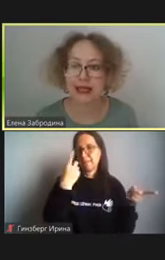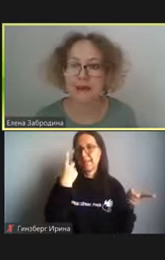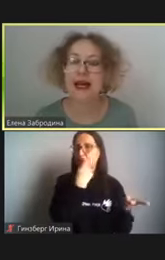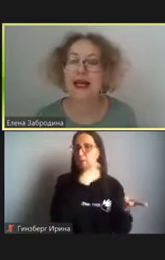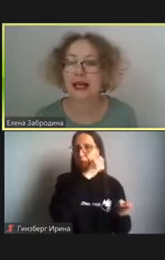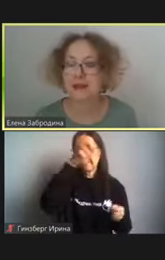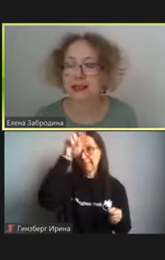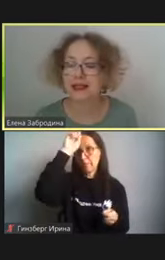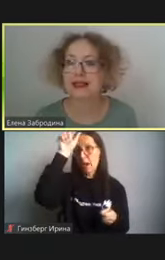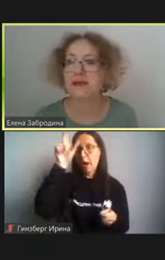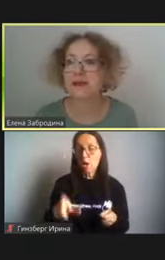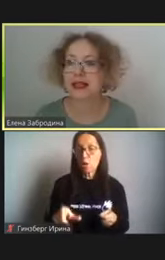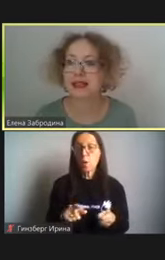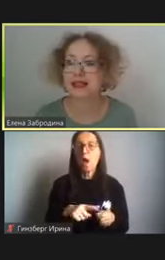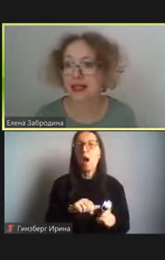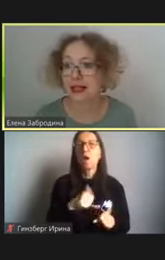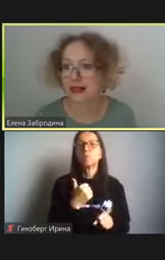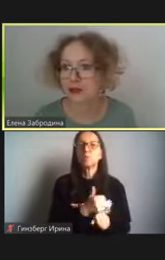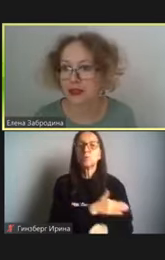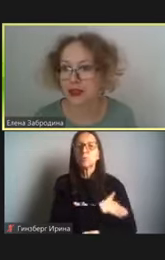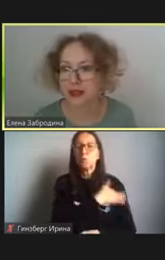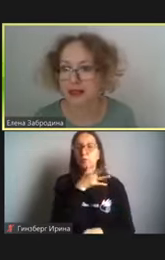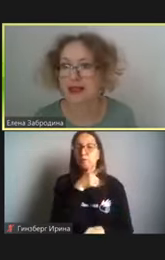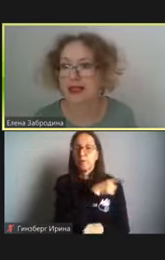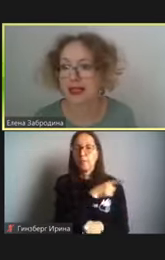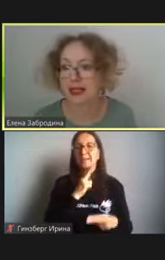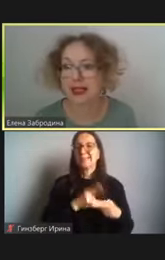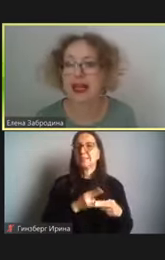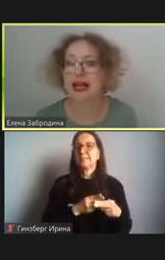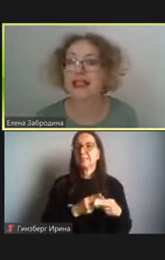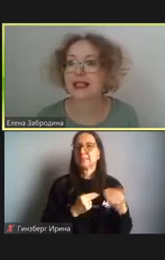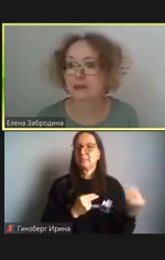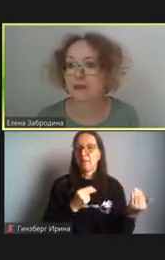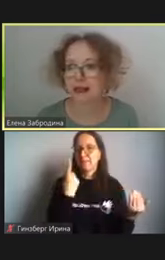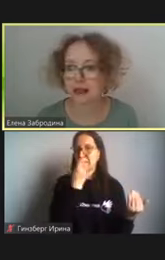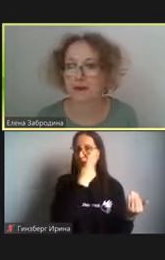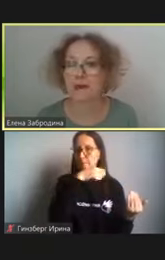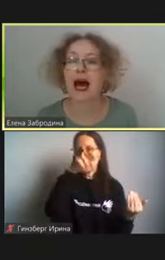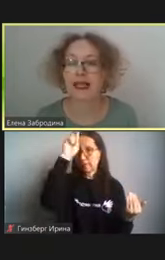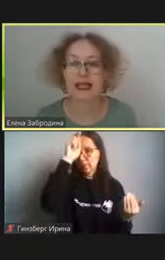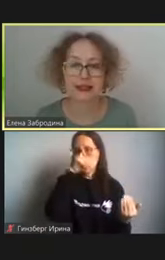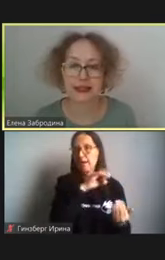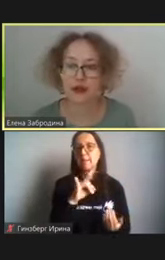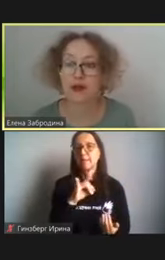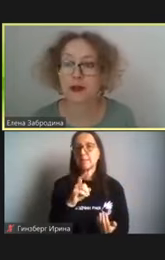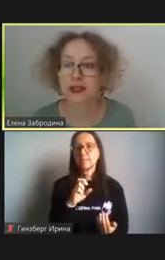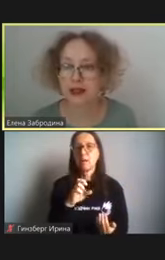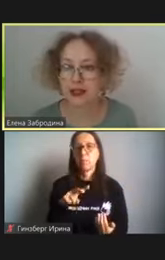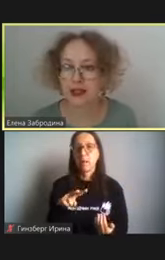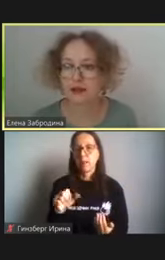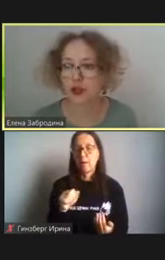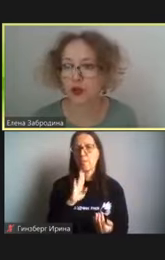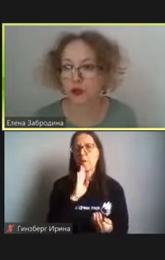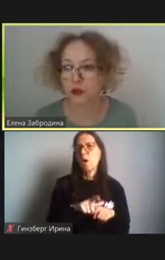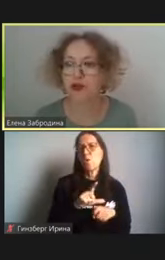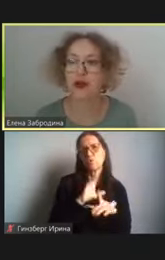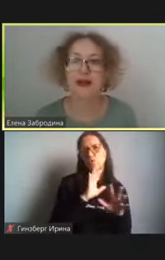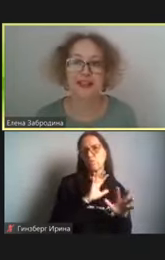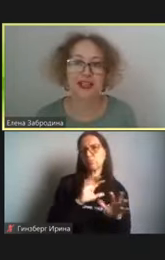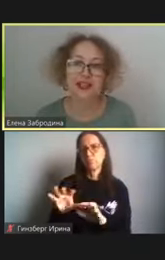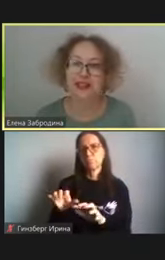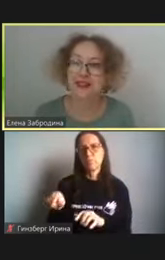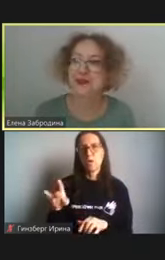Долгое время наместницей была сестра одного из испанских королей – Изабелла. Она, кстати, очень покровительствовала